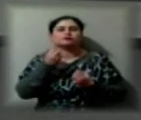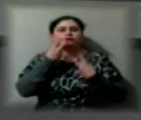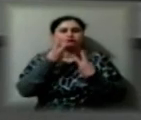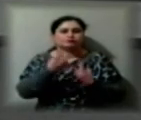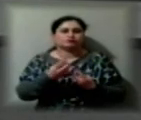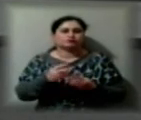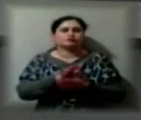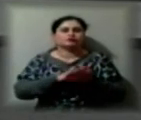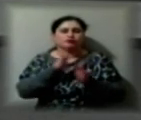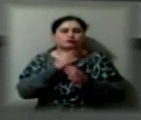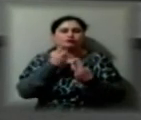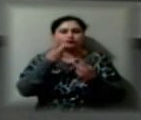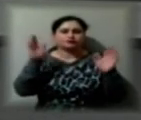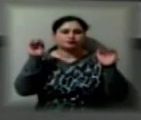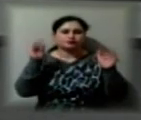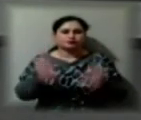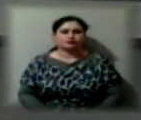прогноз погоди. Побачимось у 19-й.